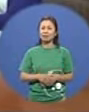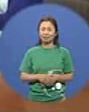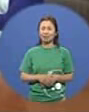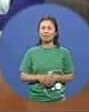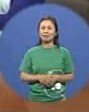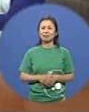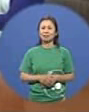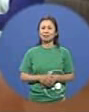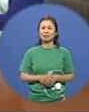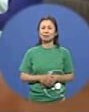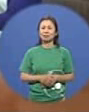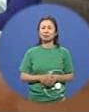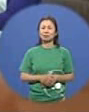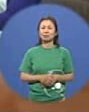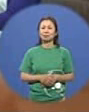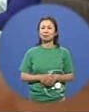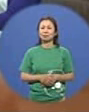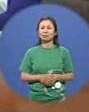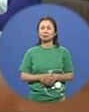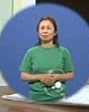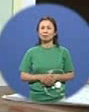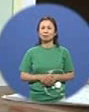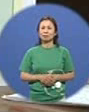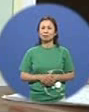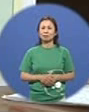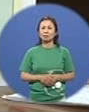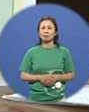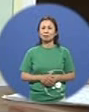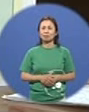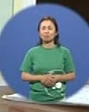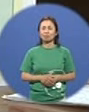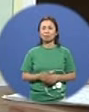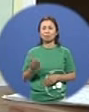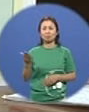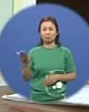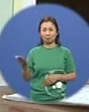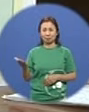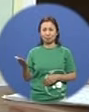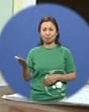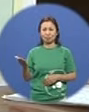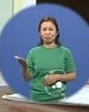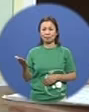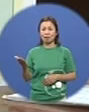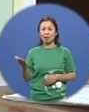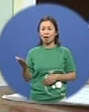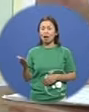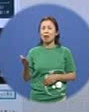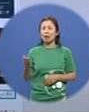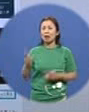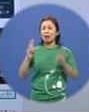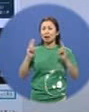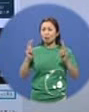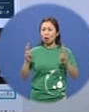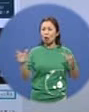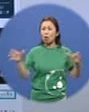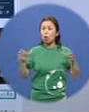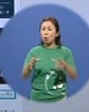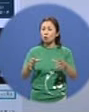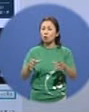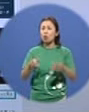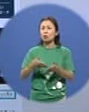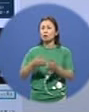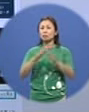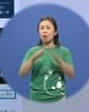特に最近やってる重点について申し上げたんですけどもその他ねえ企業の合同説明会をやるとそれから